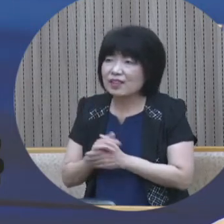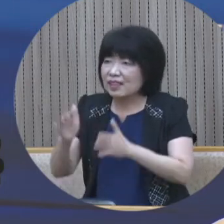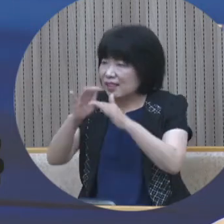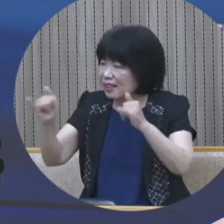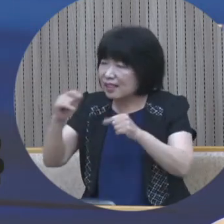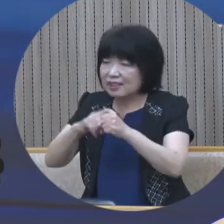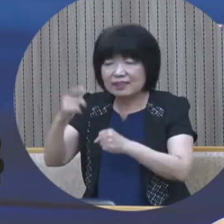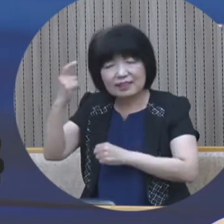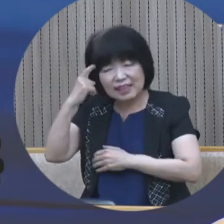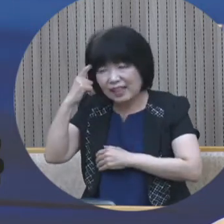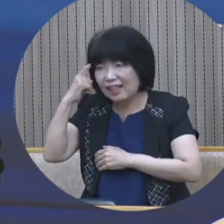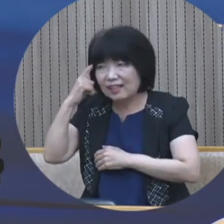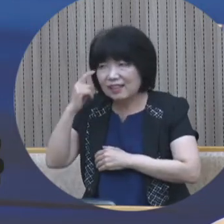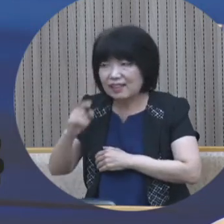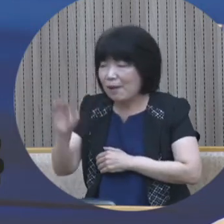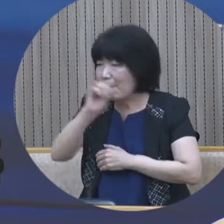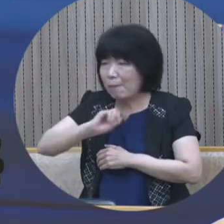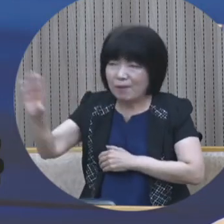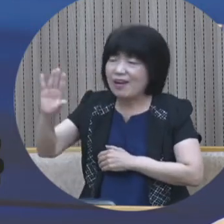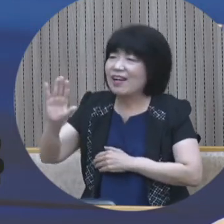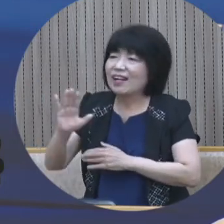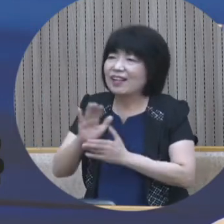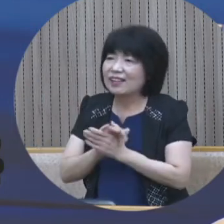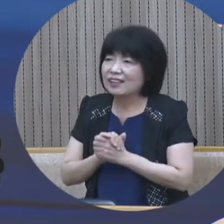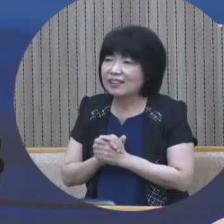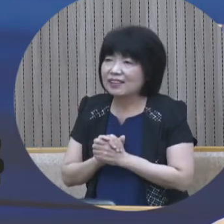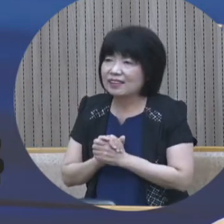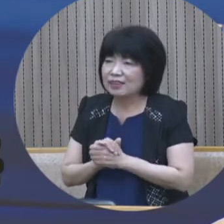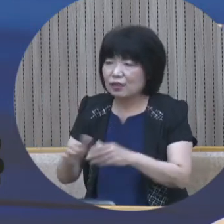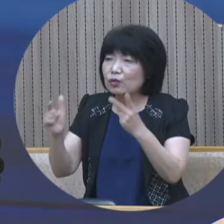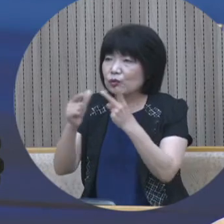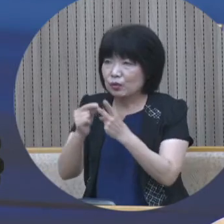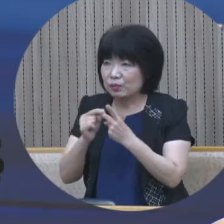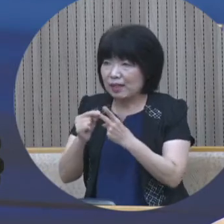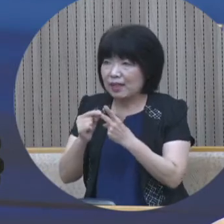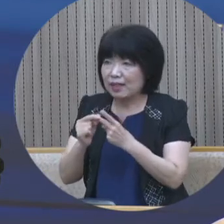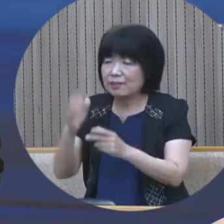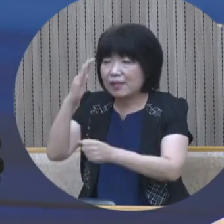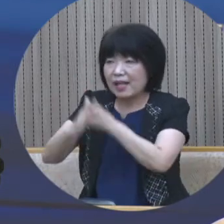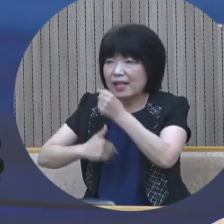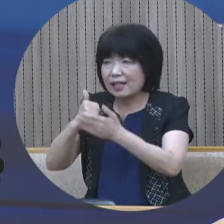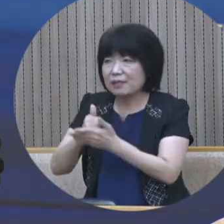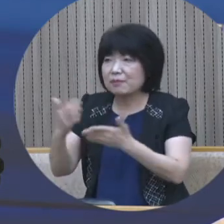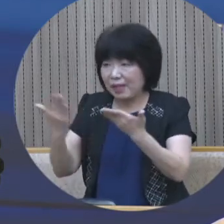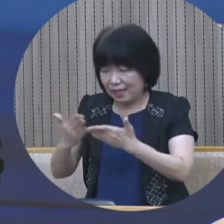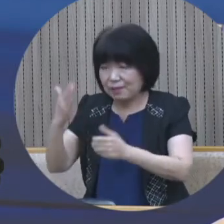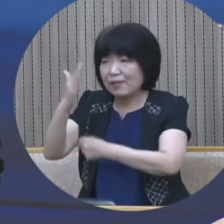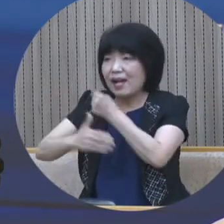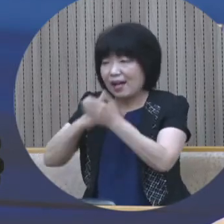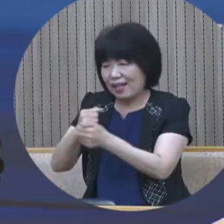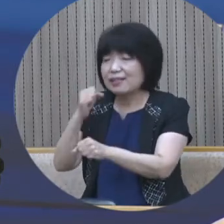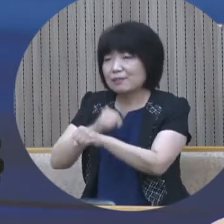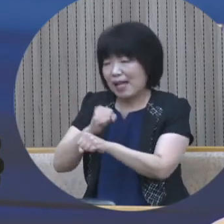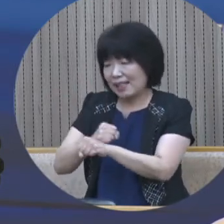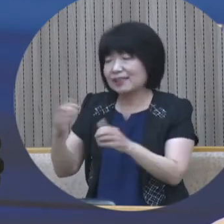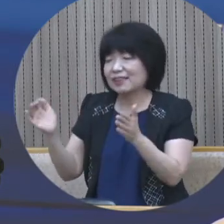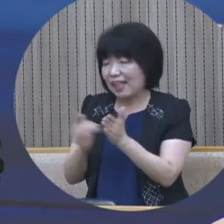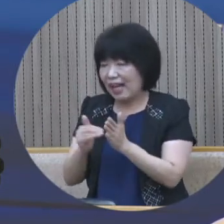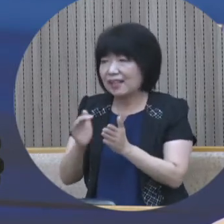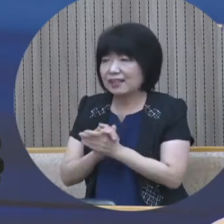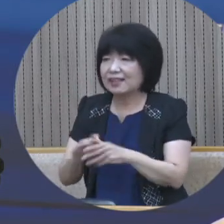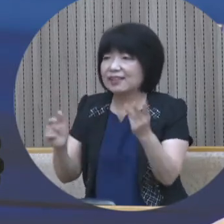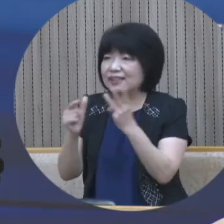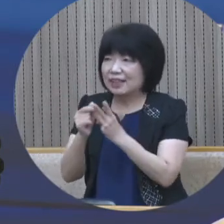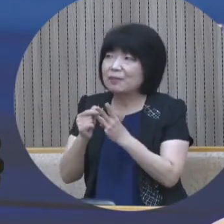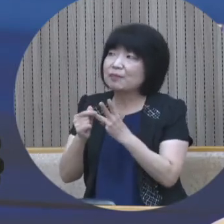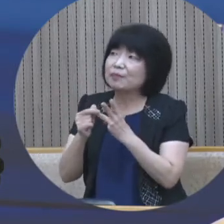인간적인 생각은 던져버려라. 두 번째, 하나님의 일은 하나님이 하신다. 세